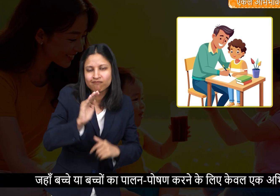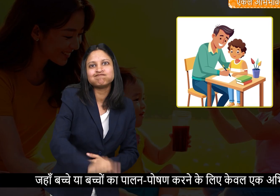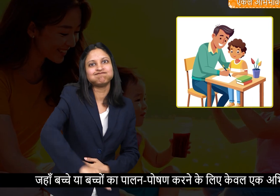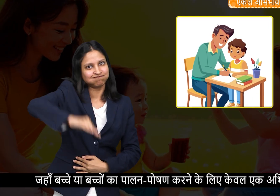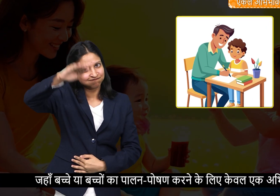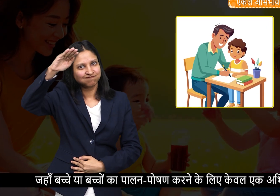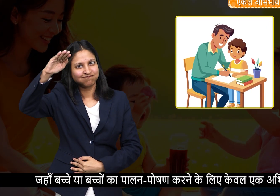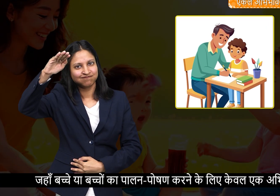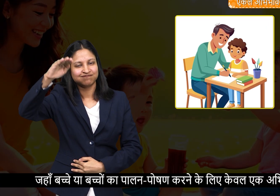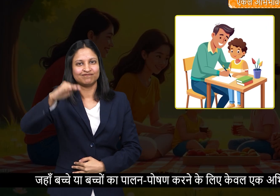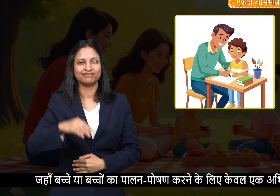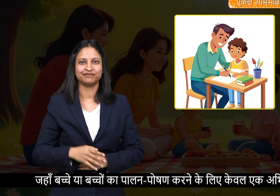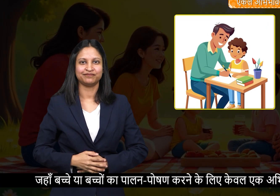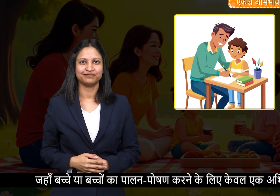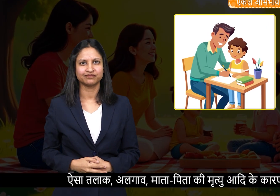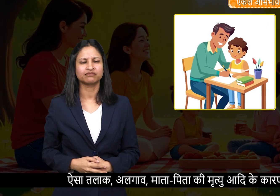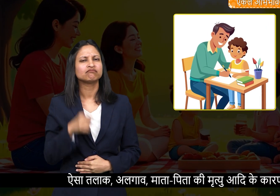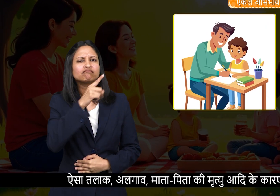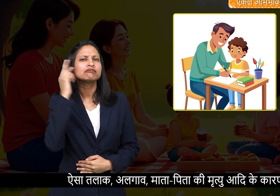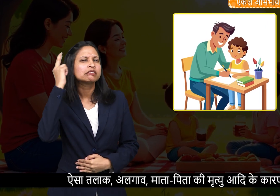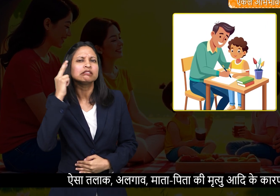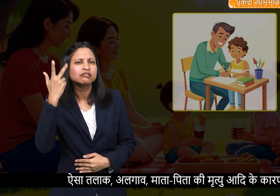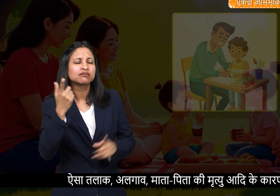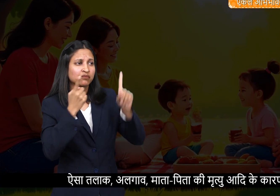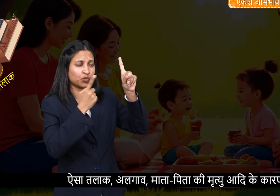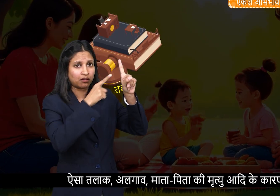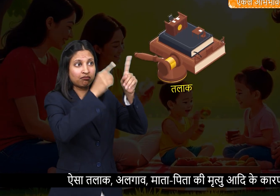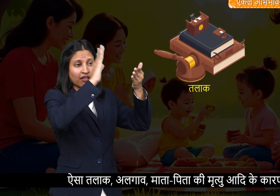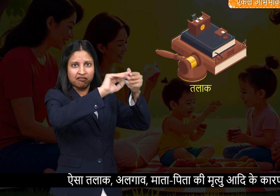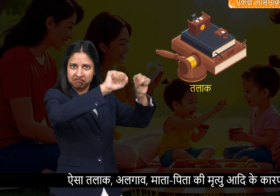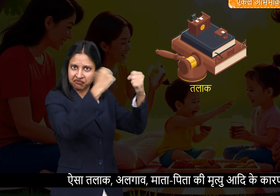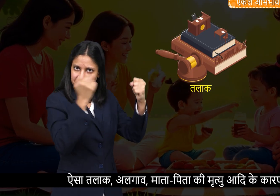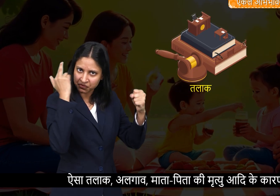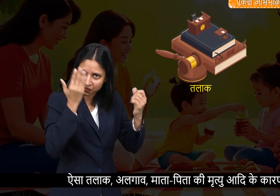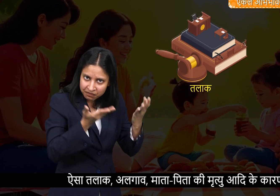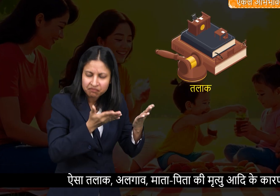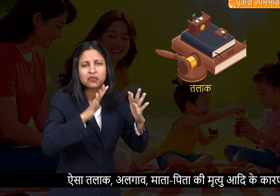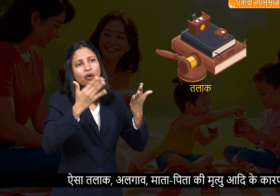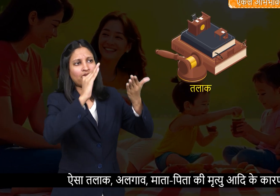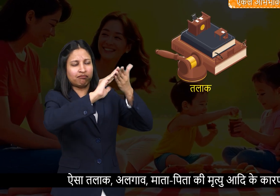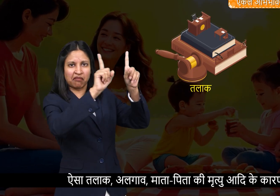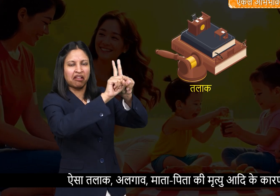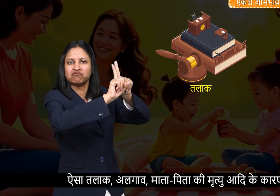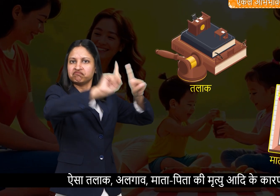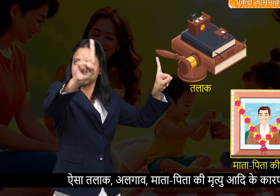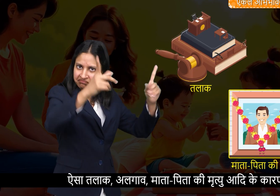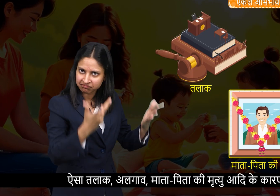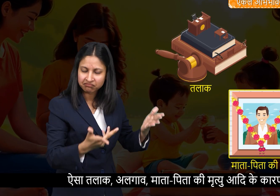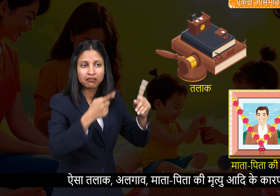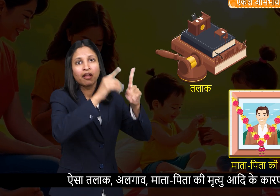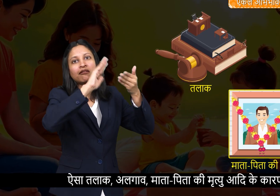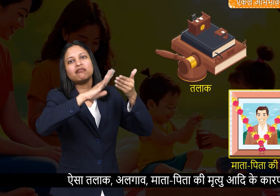ही अभिभावक मौजूद होता है। ऐसा तलाक, अलगाव, माता पिता की मृत्यु आदि के कारण हो सकता